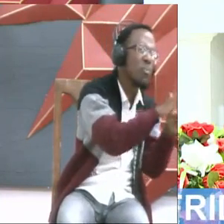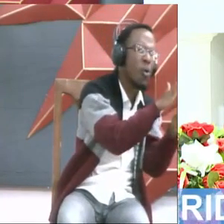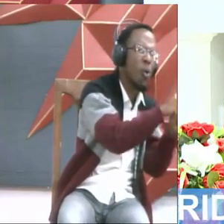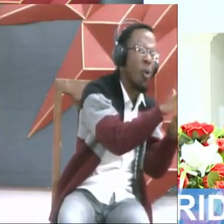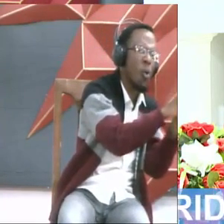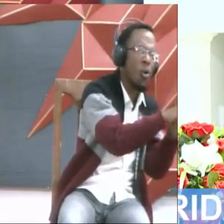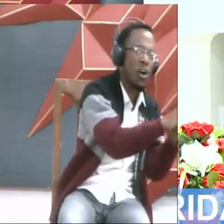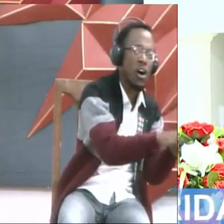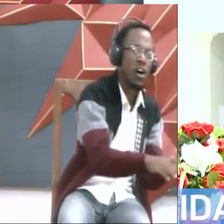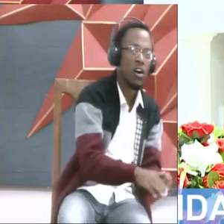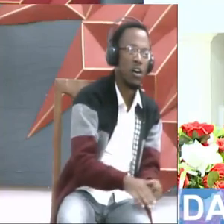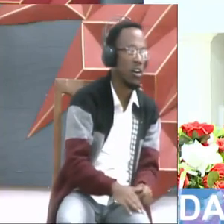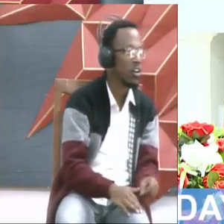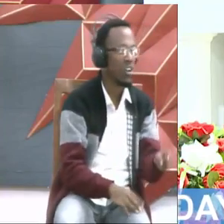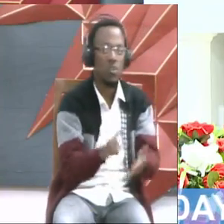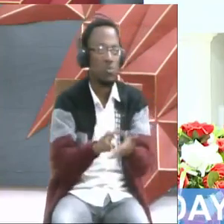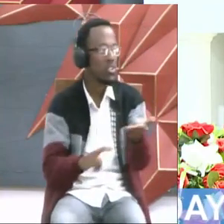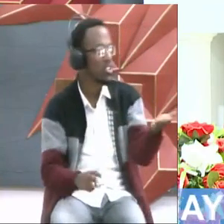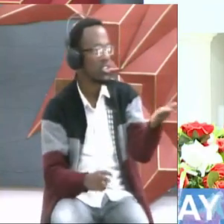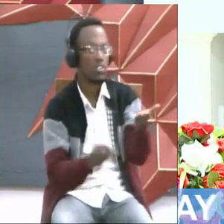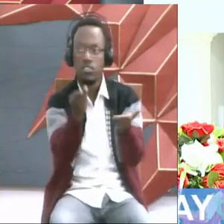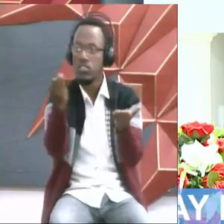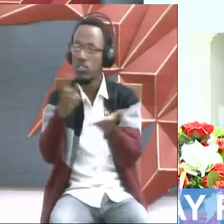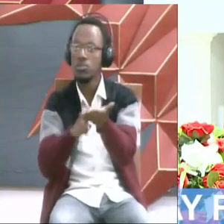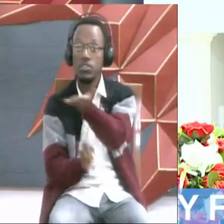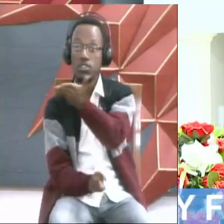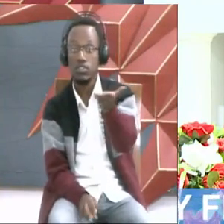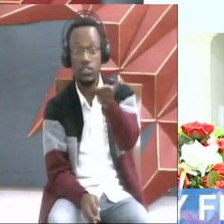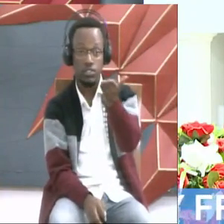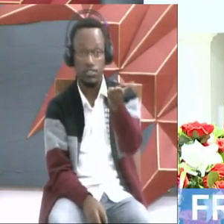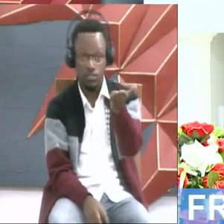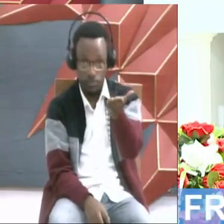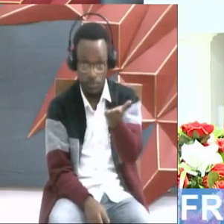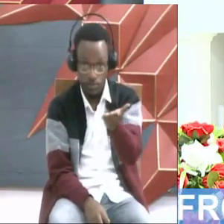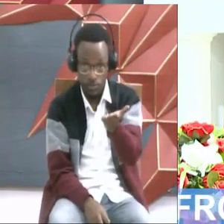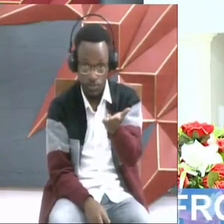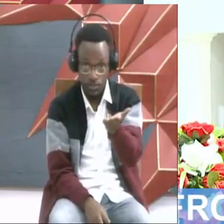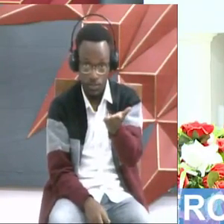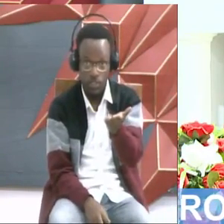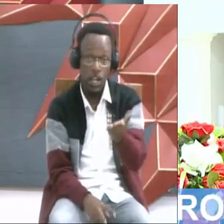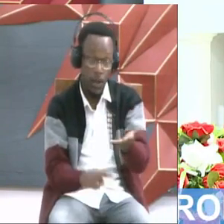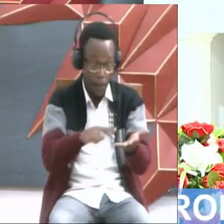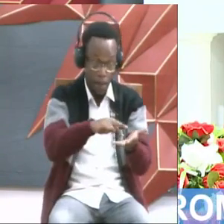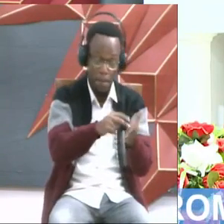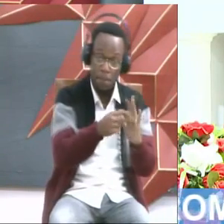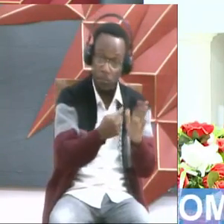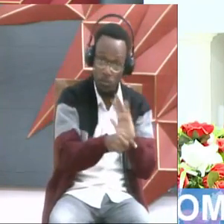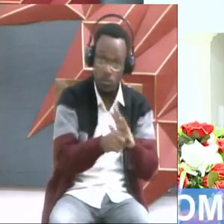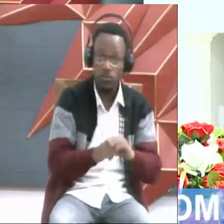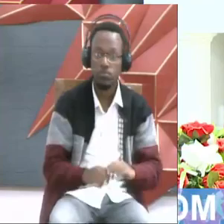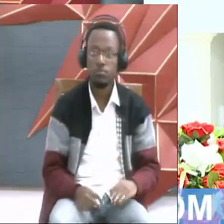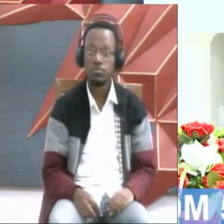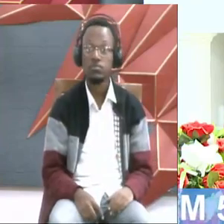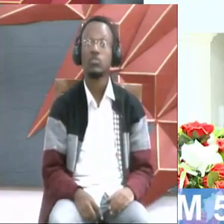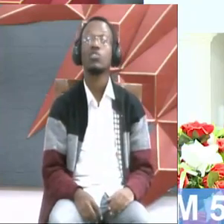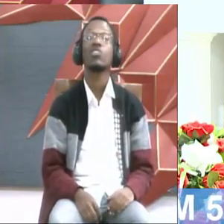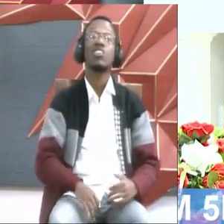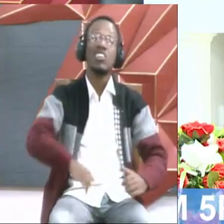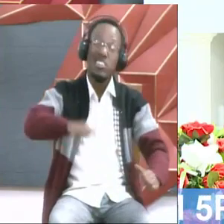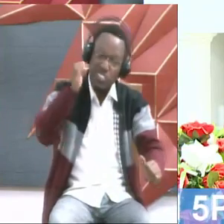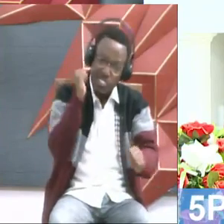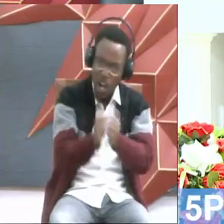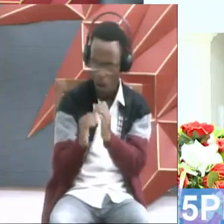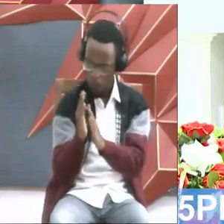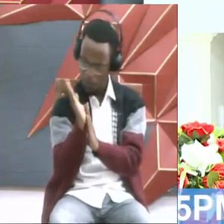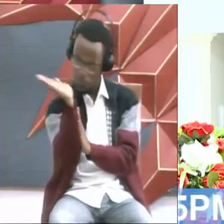Est-ce que vous avez lu avec moi? Est-ce que vous avez lu avec moi? Il vous dit ngo ishami ryose ritamba